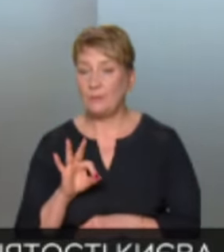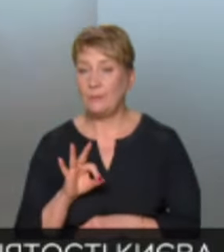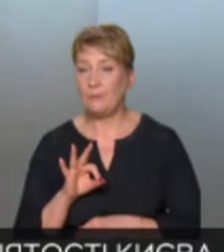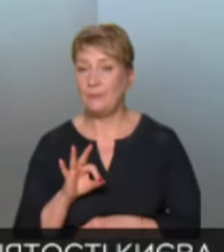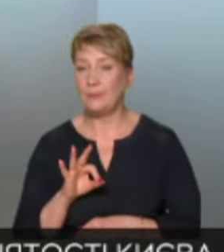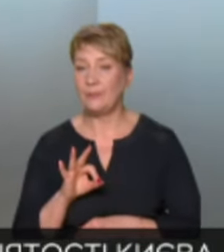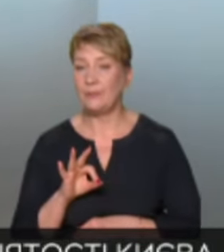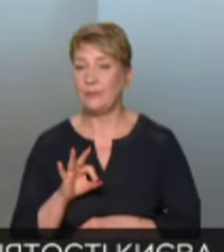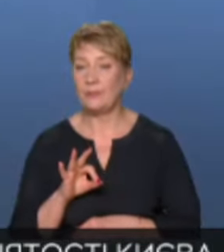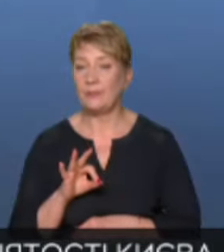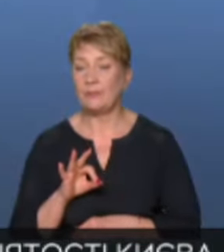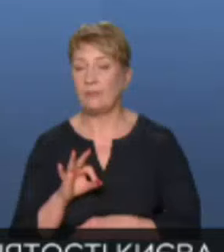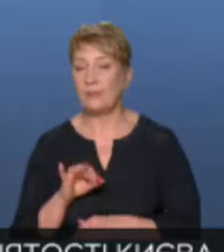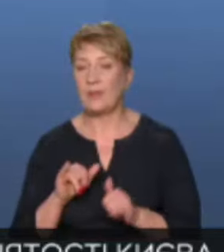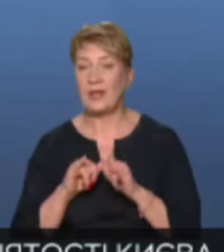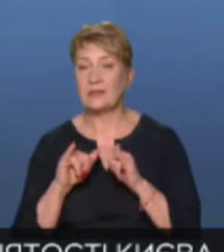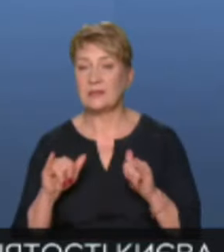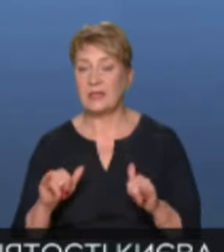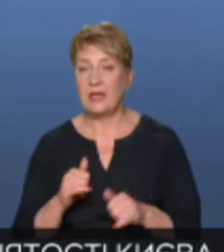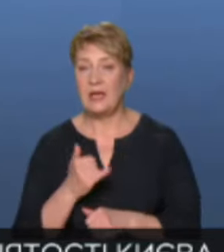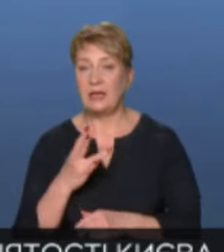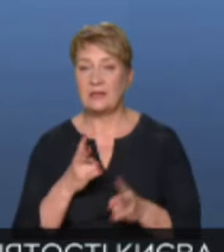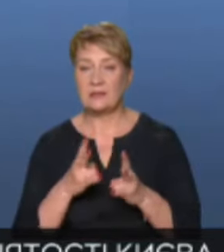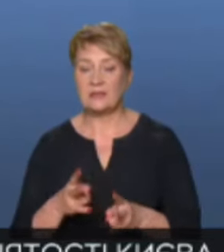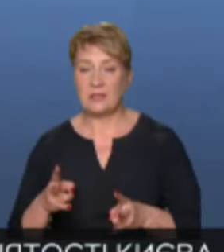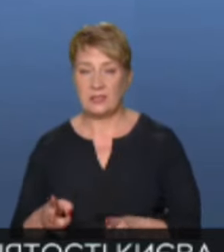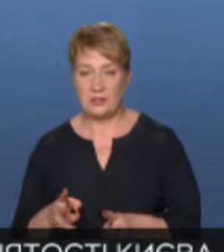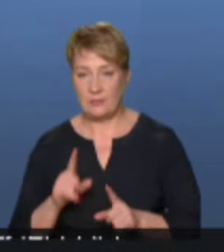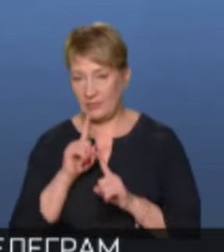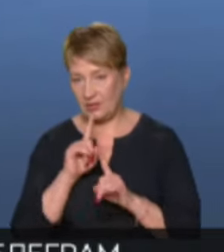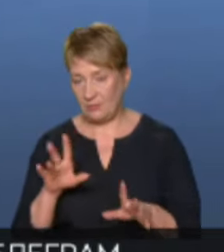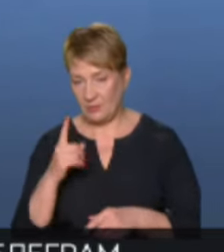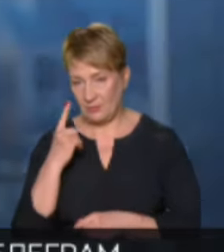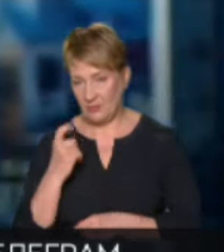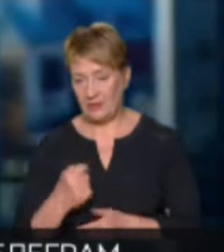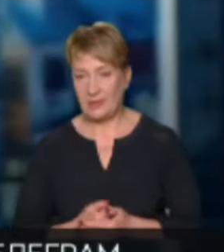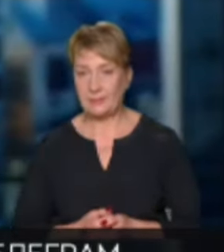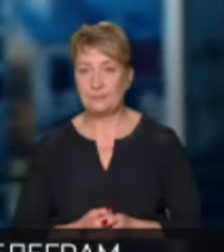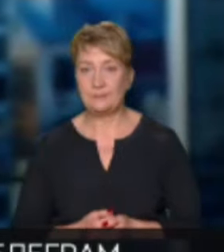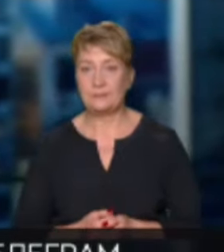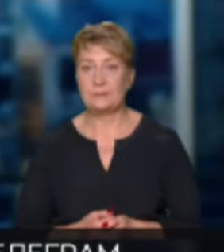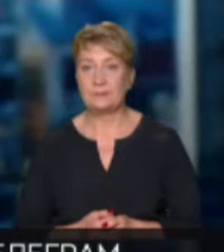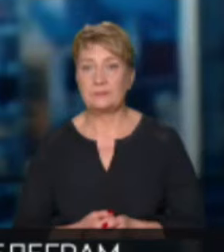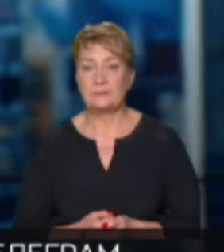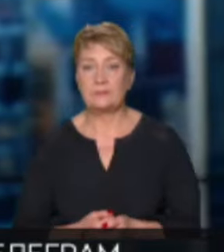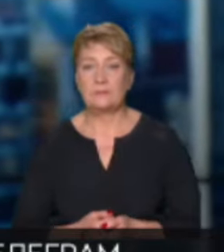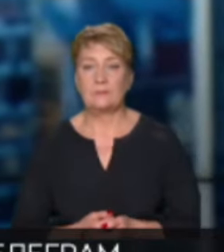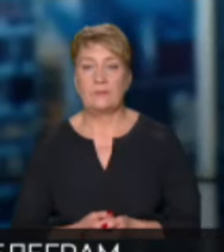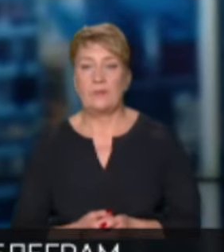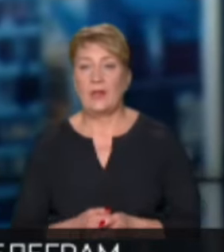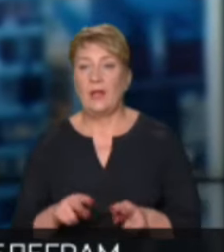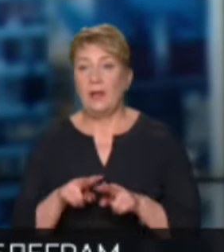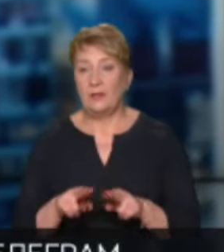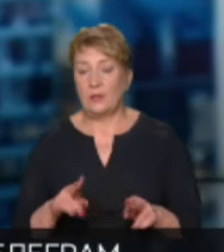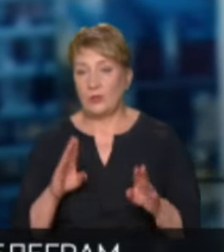про якесь зростання там кількості жертв, про щось подібне, ми не будемо повідомляти. І також повітряні